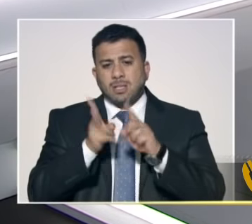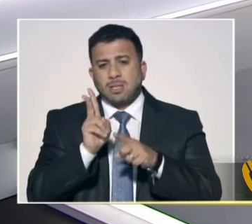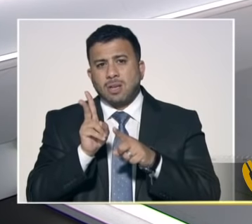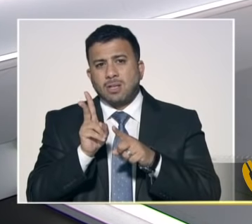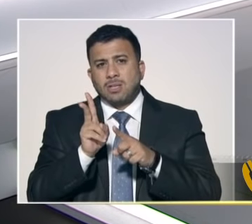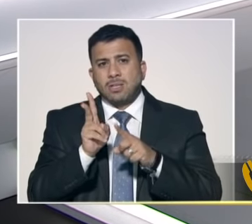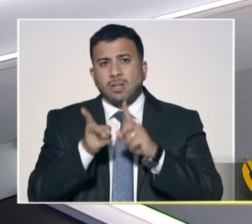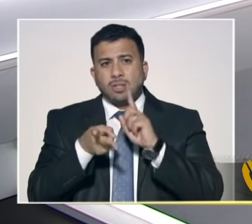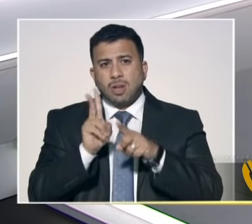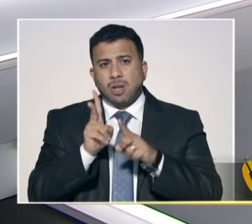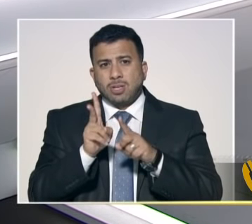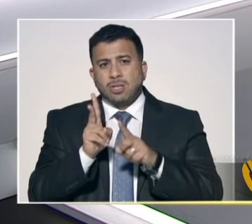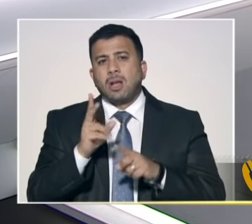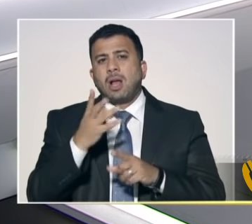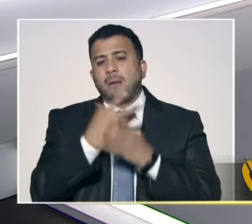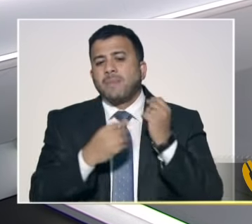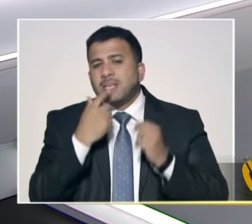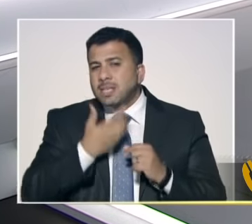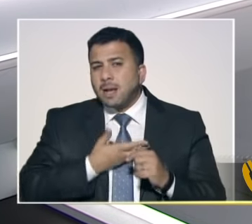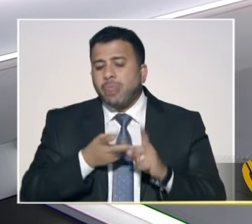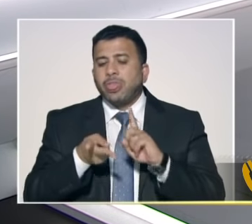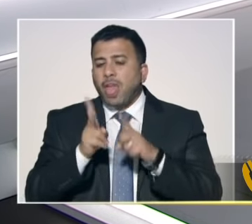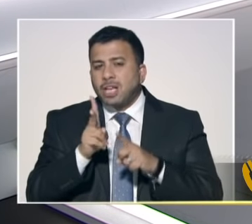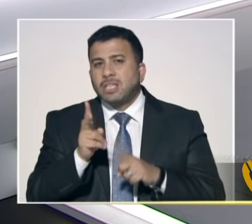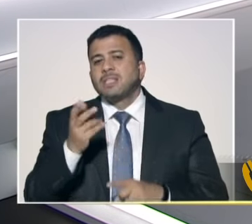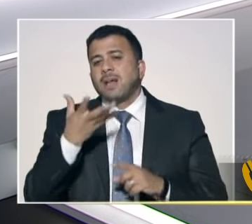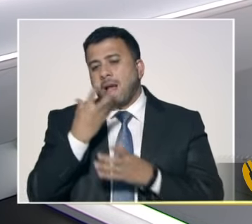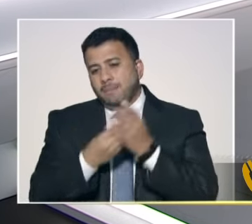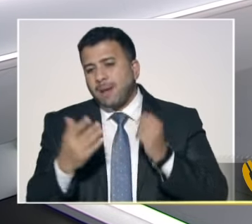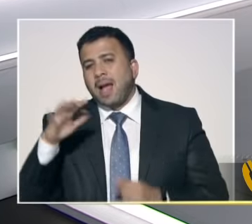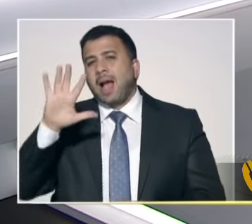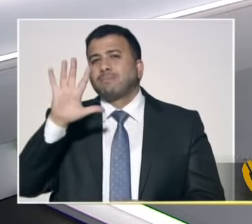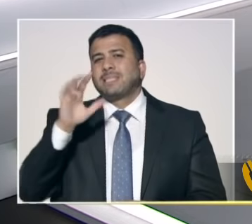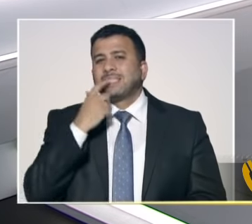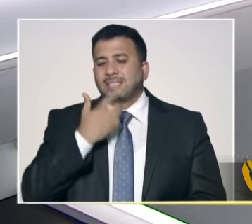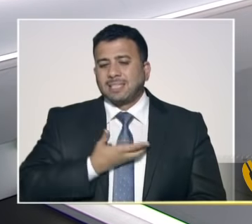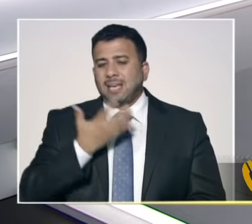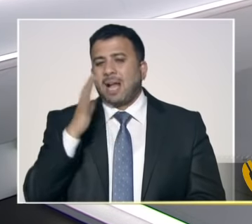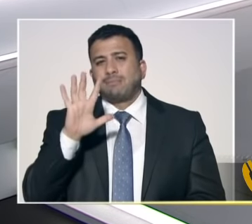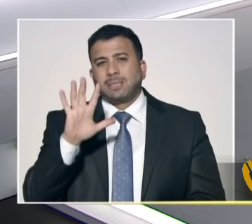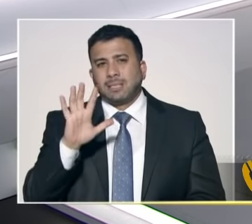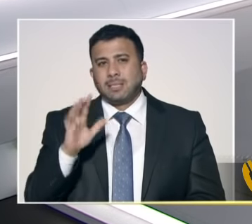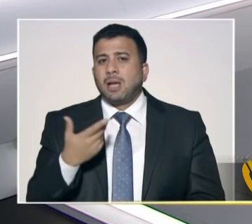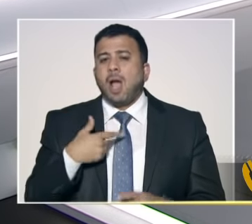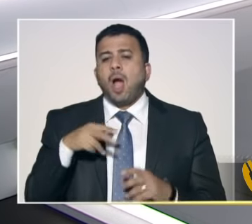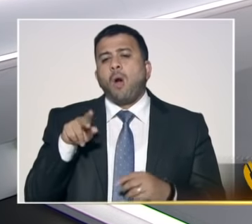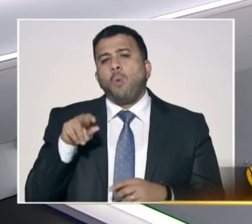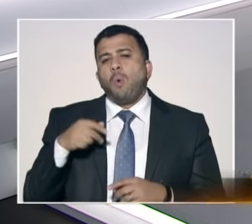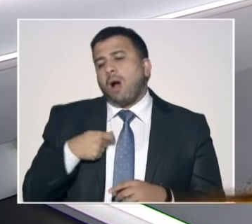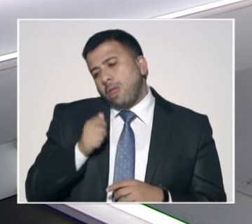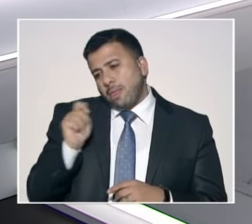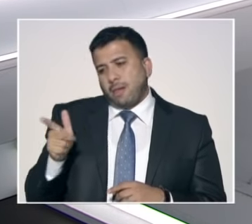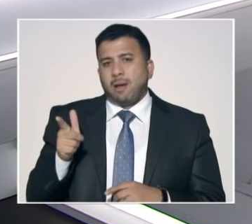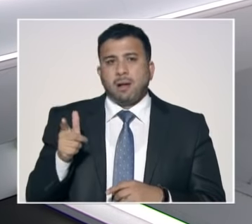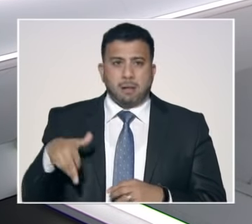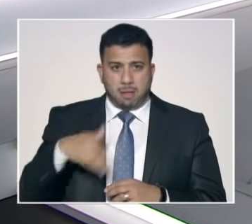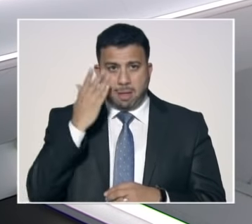12 و5 هيك. إن شاء الله يا حنان. إن شاء الله، شكرا يا شيخ، الله يبارك. أهلا وسهلا، مرحبا. تفضل أم